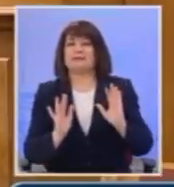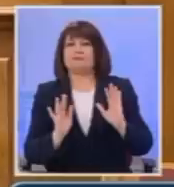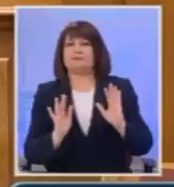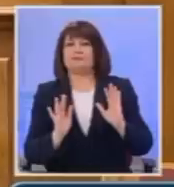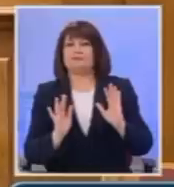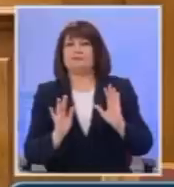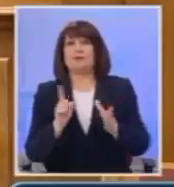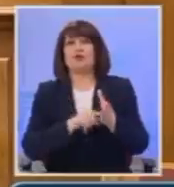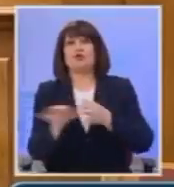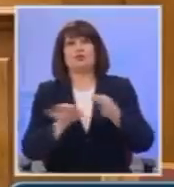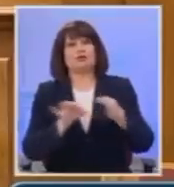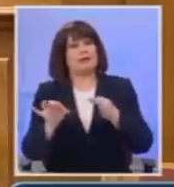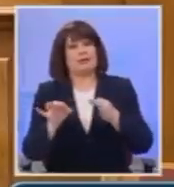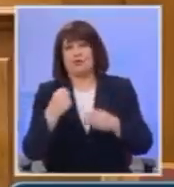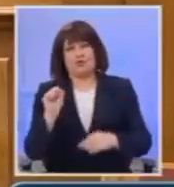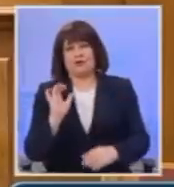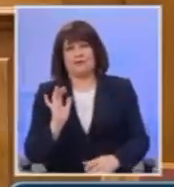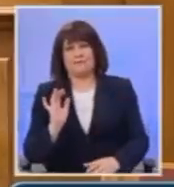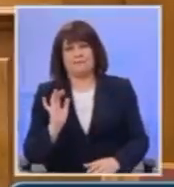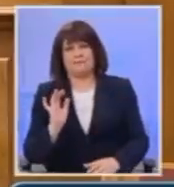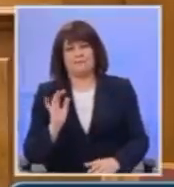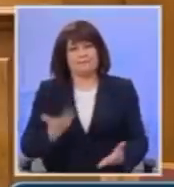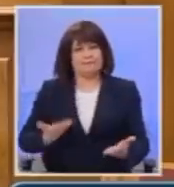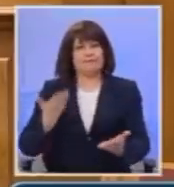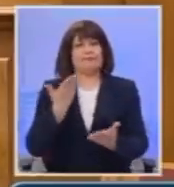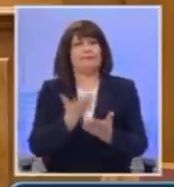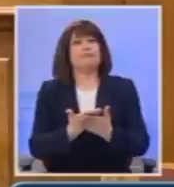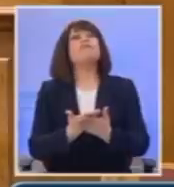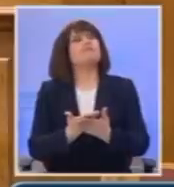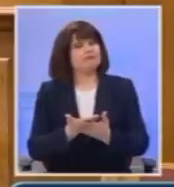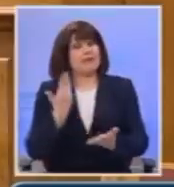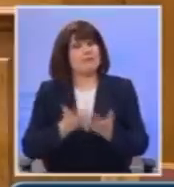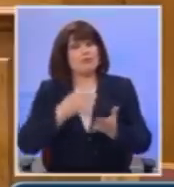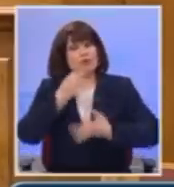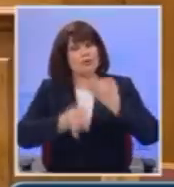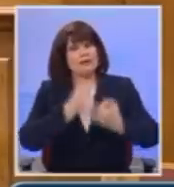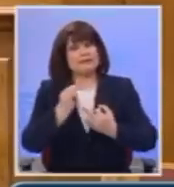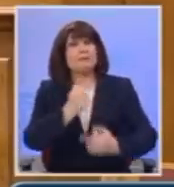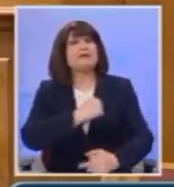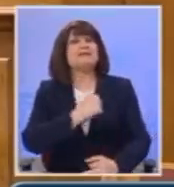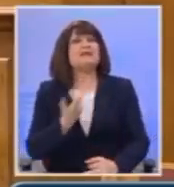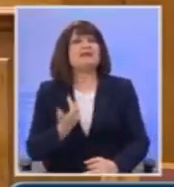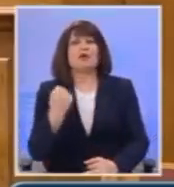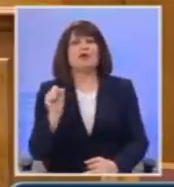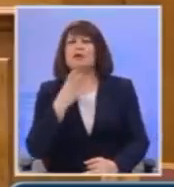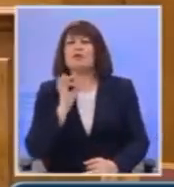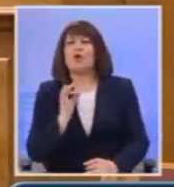αυτό το νομοσχέδιο. Και μάλιστα κατέθεσε μια απολύτως τεκμηριωμένη άποψη για την άρνησή